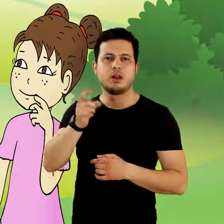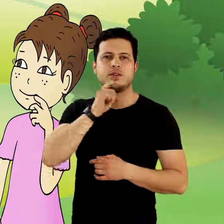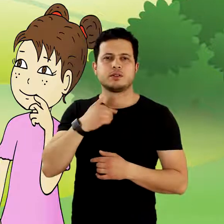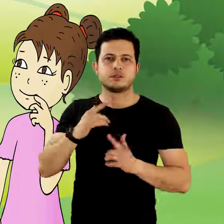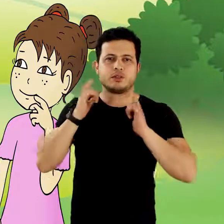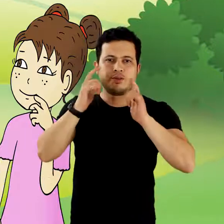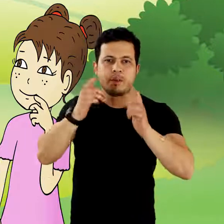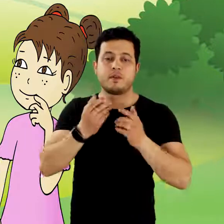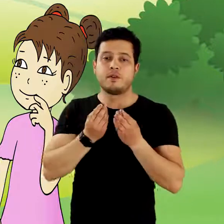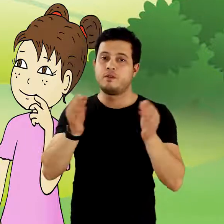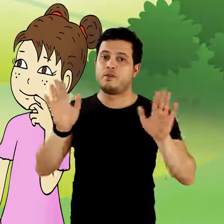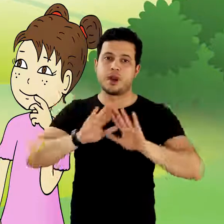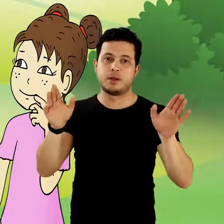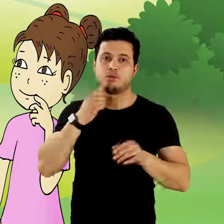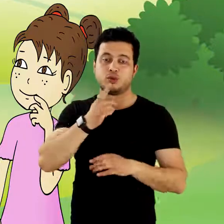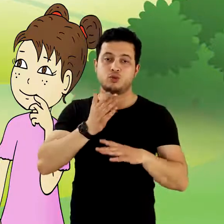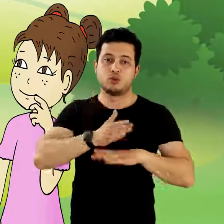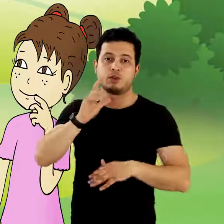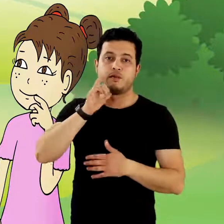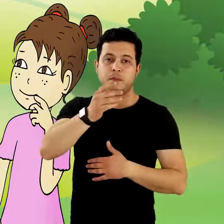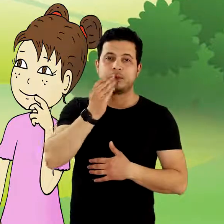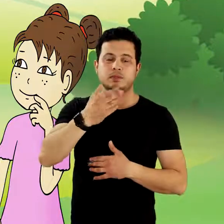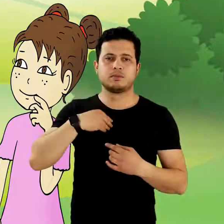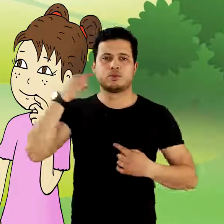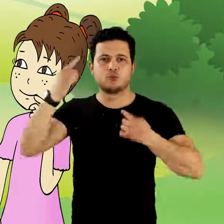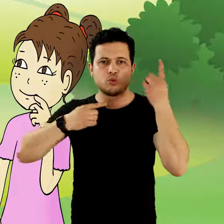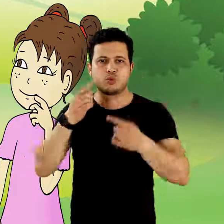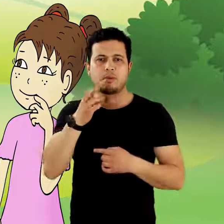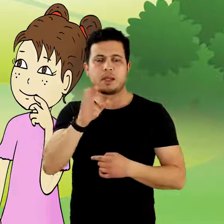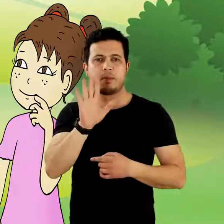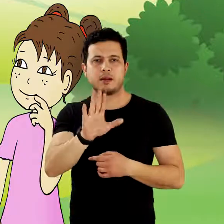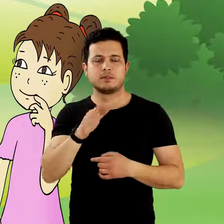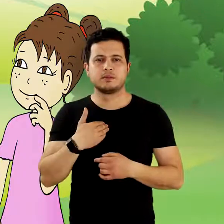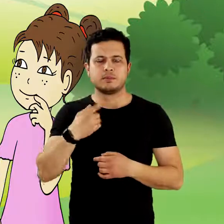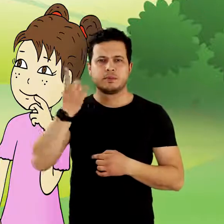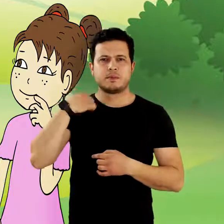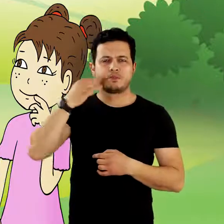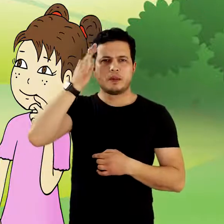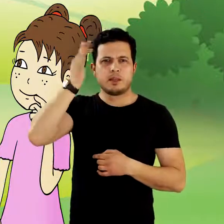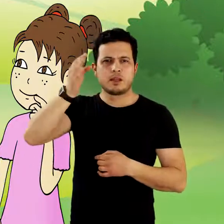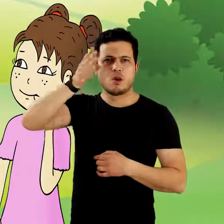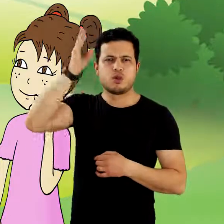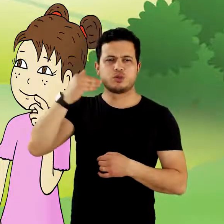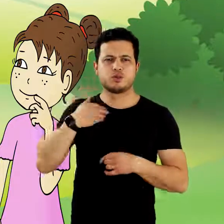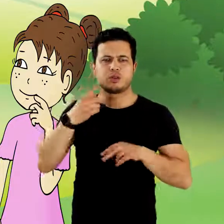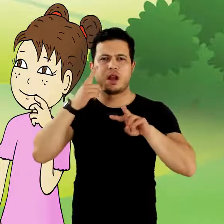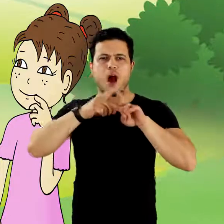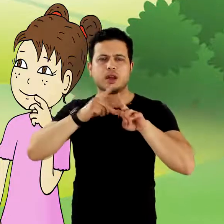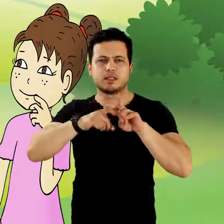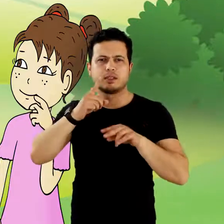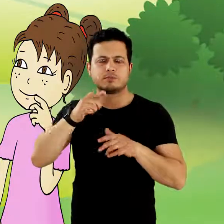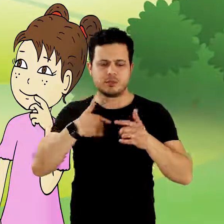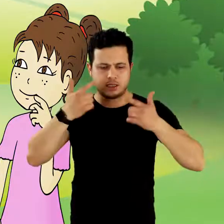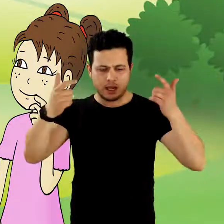cevap veremeyiz biliyorsun. Düşünüyorum Pınar. Düşünüyorum ama sanki Bilge Horoz bir antik kentten bahsetmişti. Neydi adı?